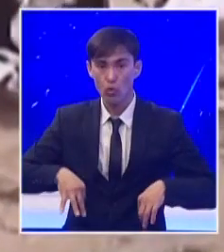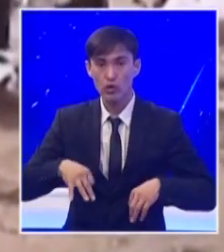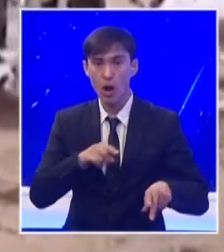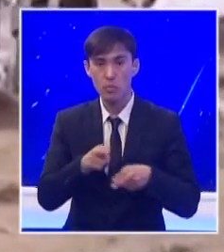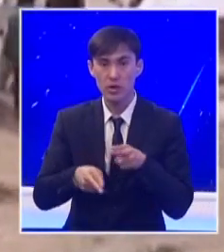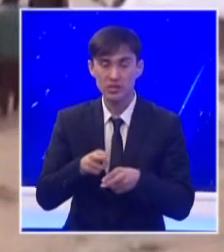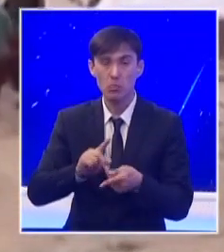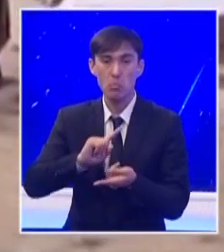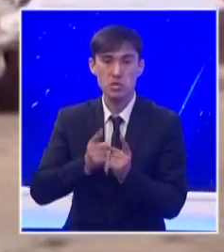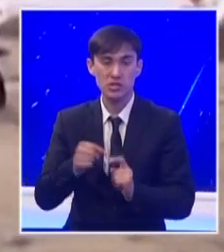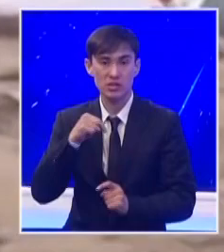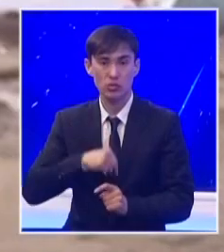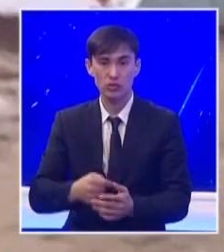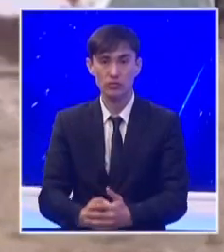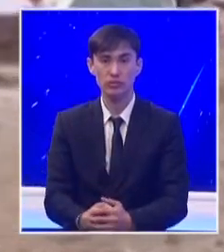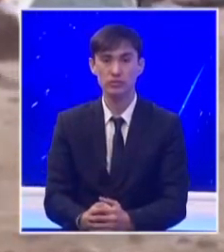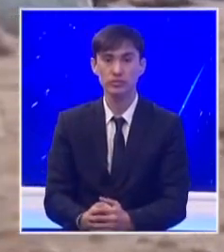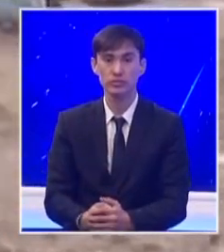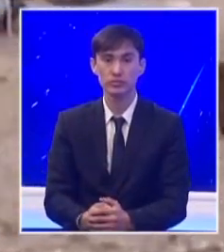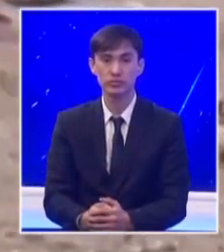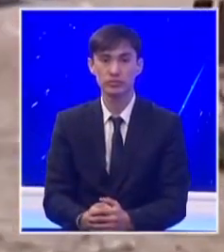и операции по пересадке.